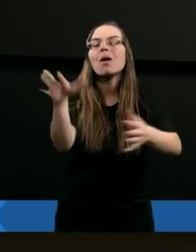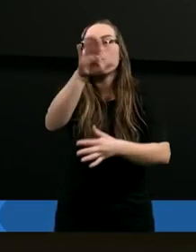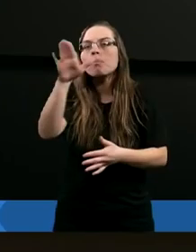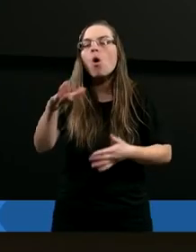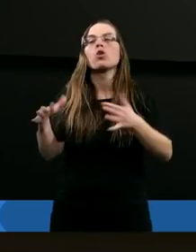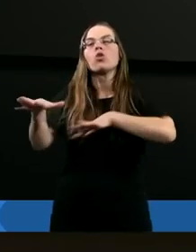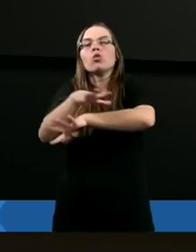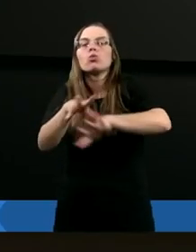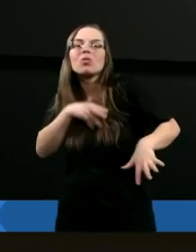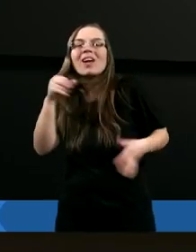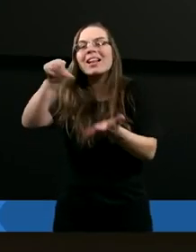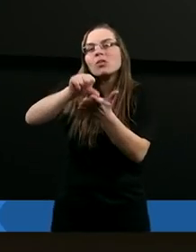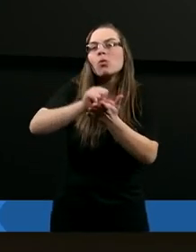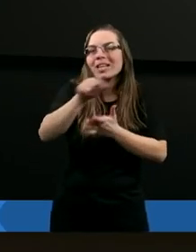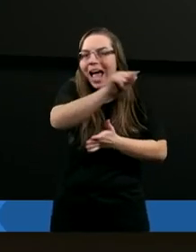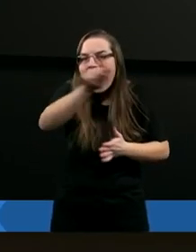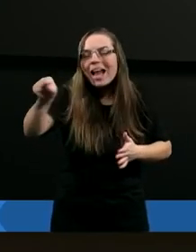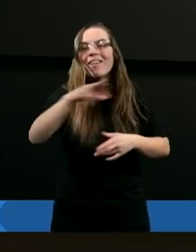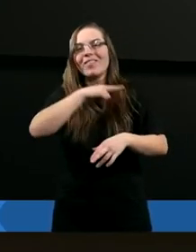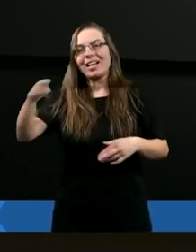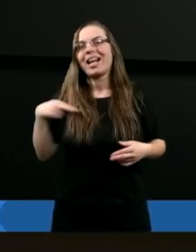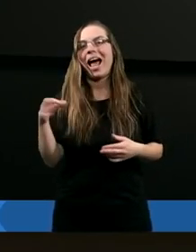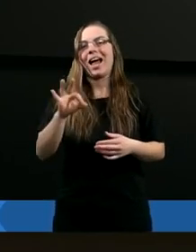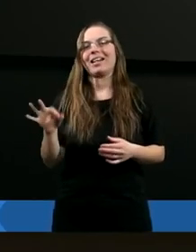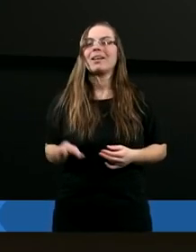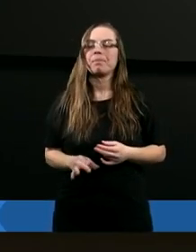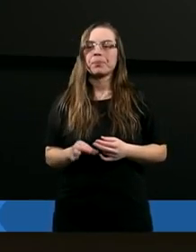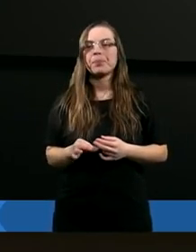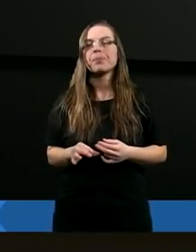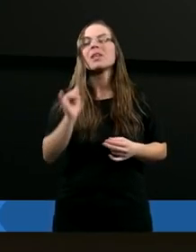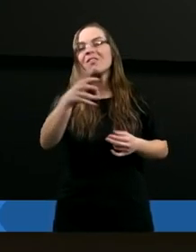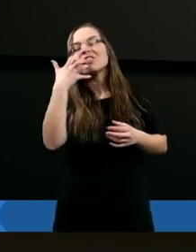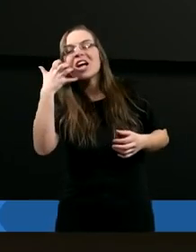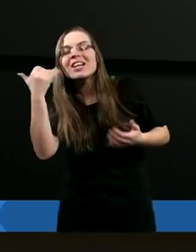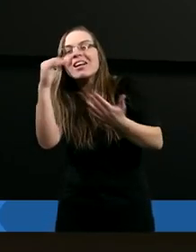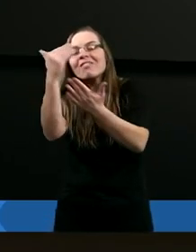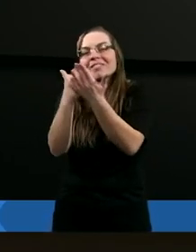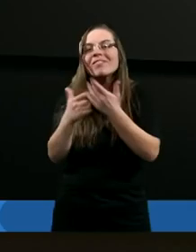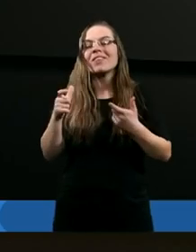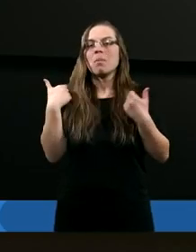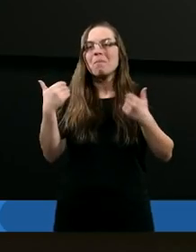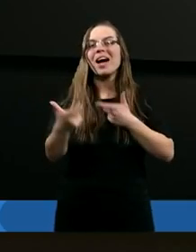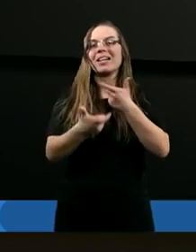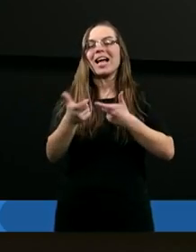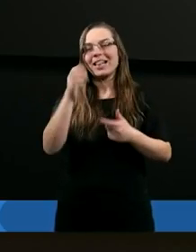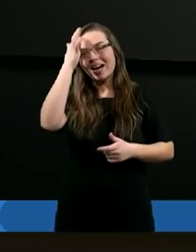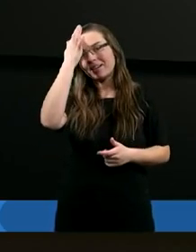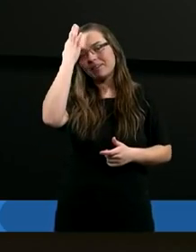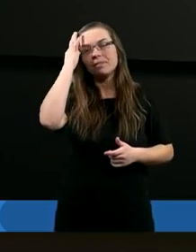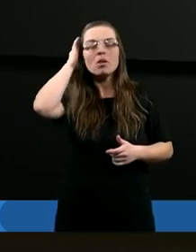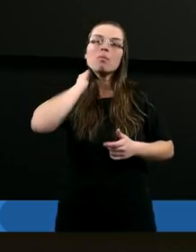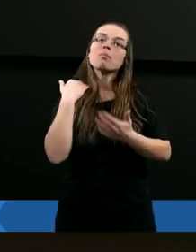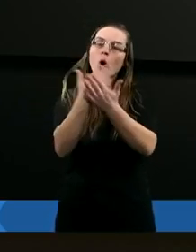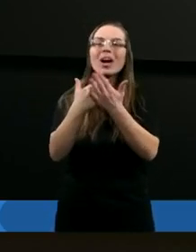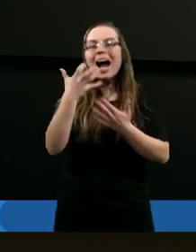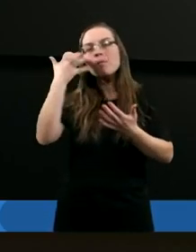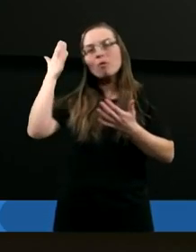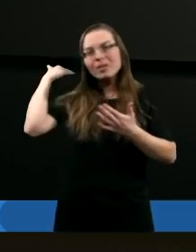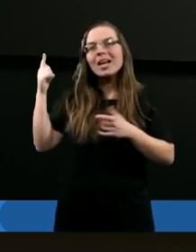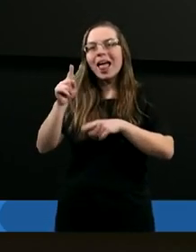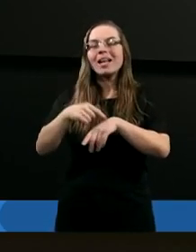Duch Święty, który został zesłany. Mówiliśmy o tym podczas wcześniejszych naszych programów.